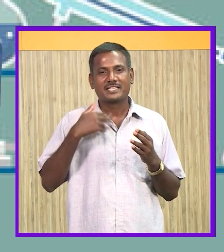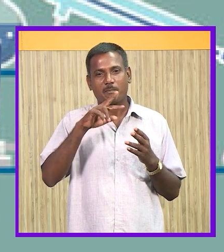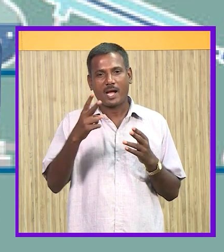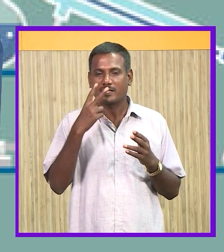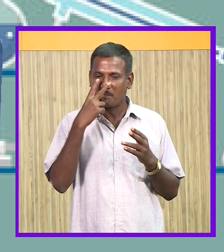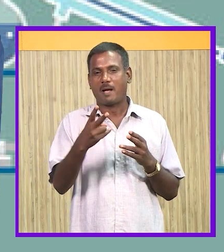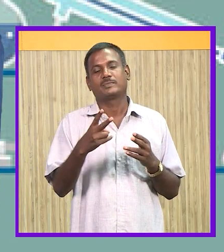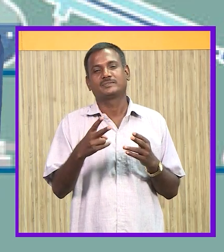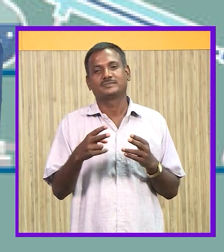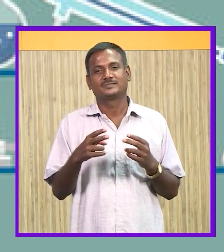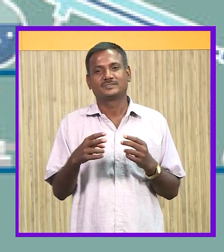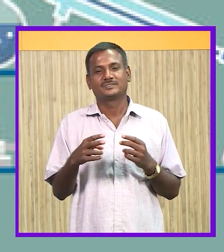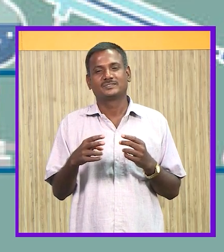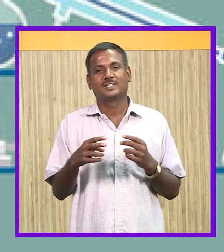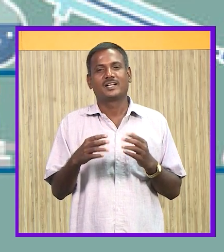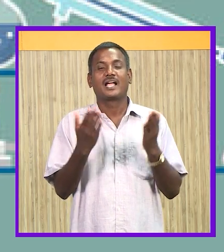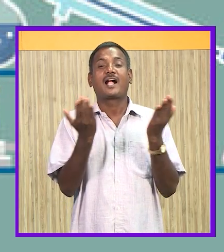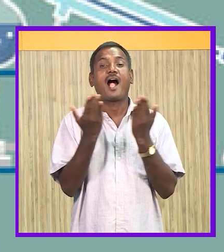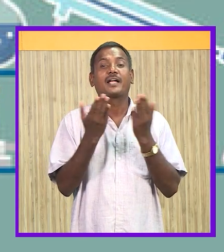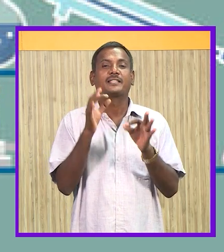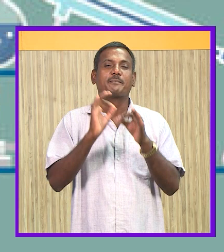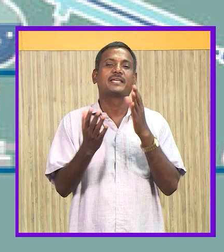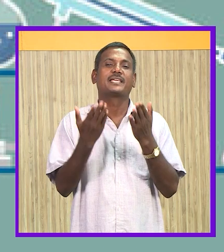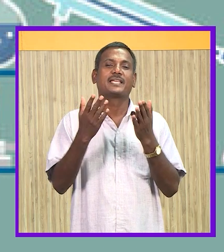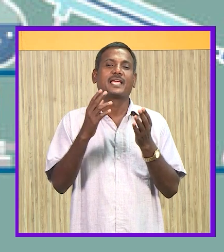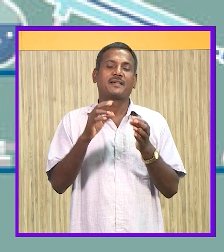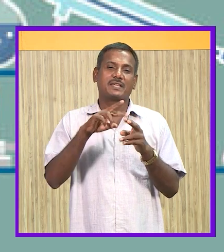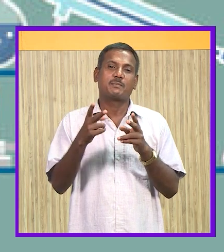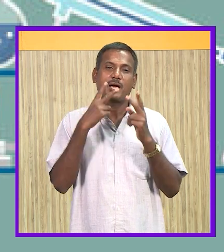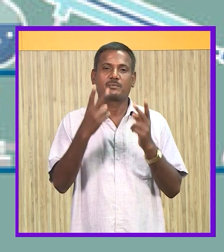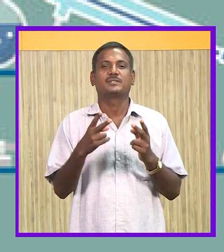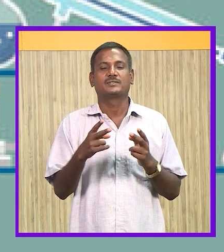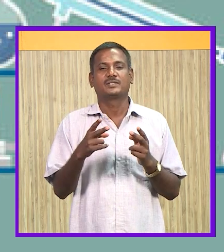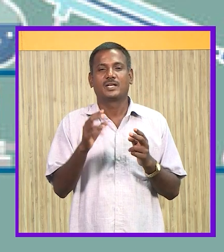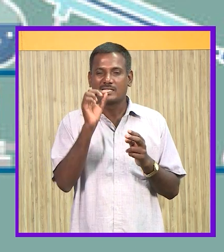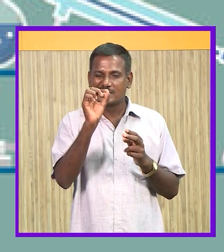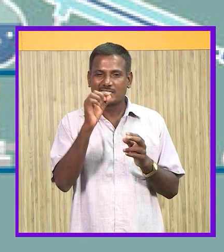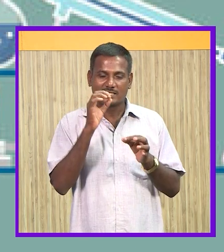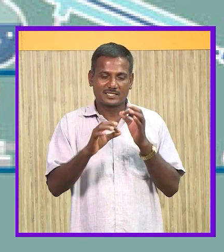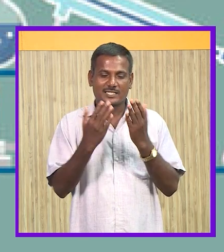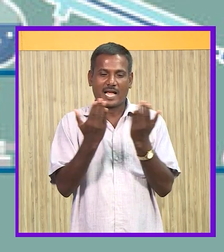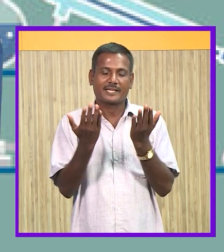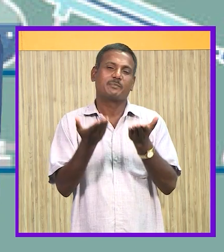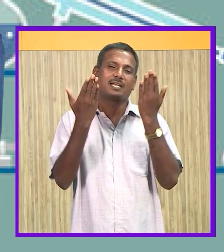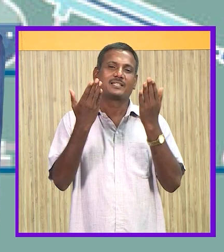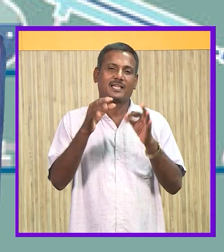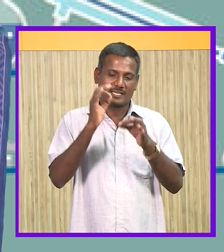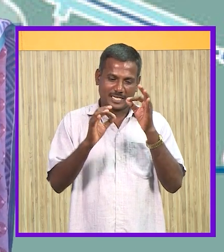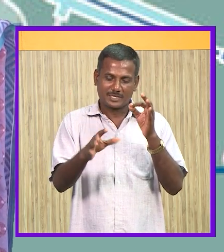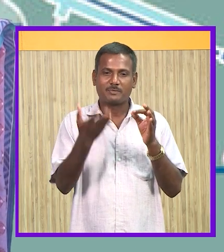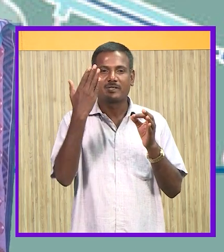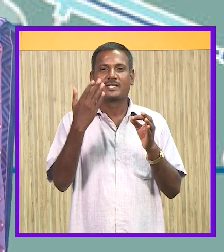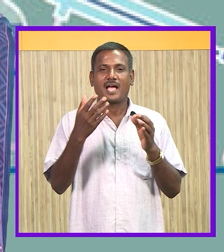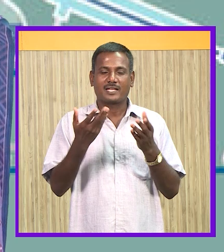மாற்றங்களை பற்றி காணலாம். காகிதம் எரிதல் எவ்வாறு வேதி மாற்றமாகும்? ஒரு சிறிய காகிதத்தை எடுத்து